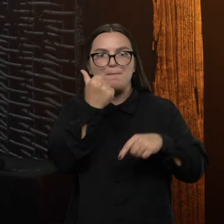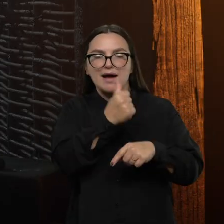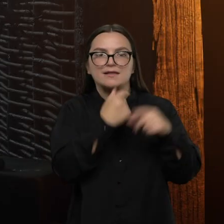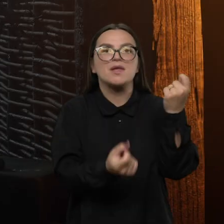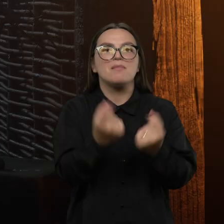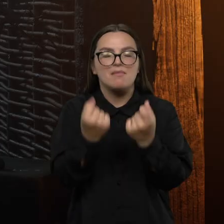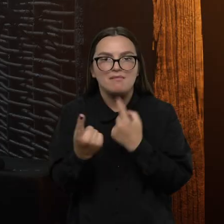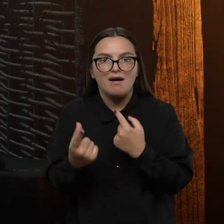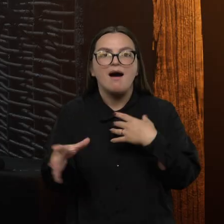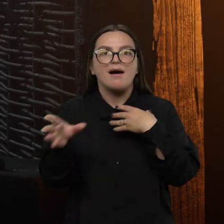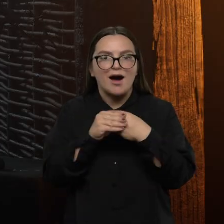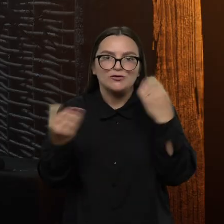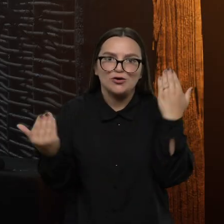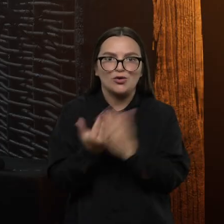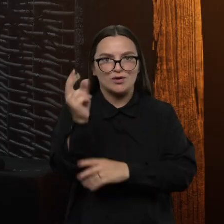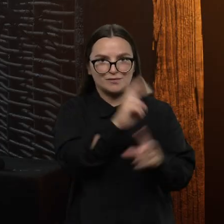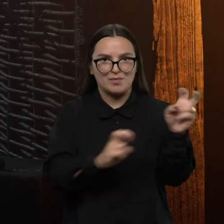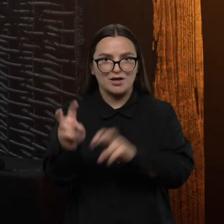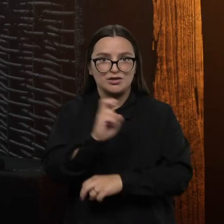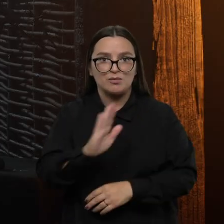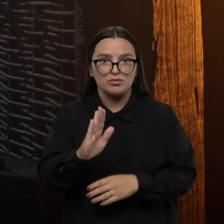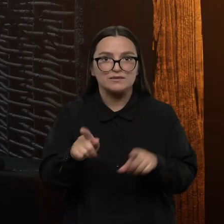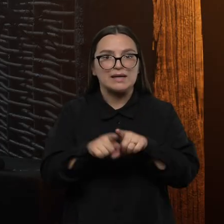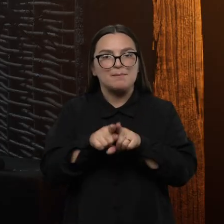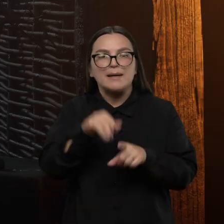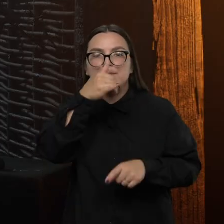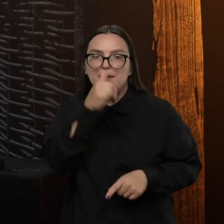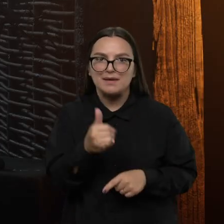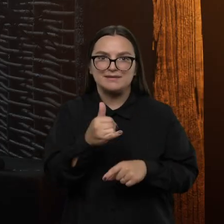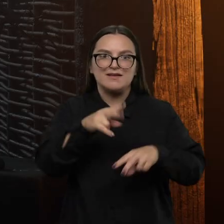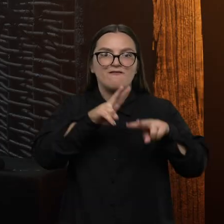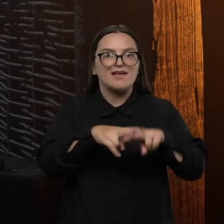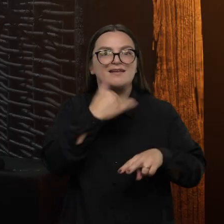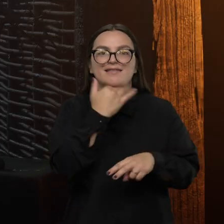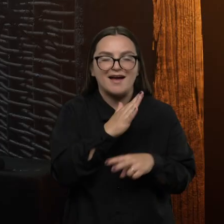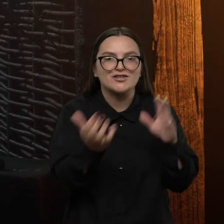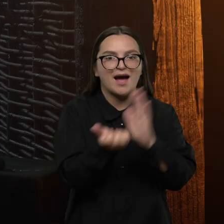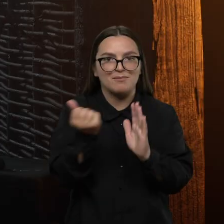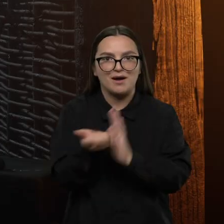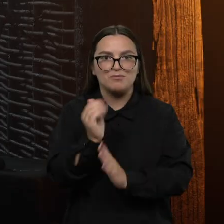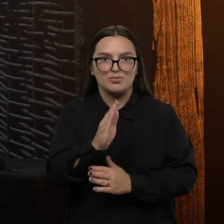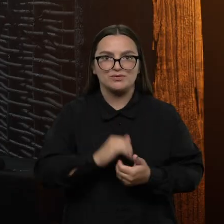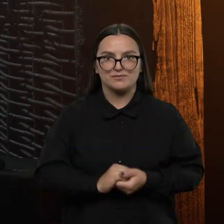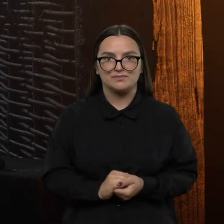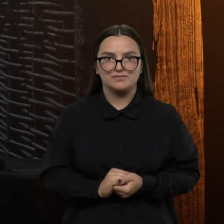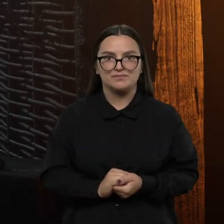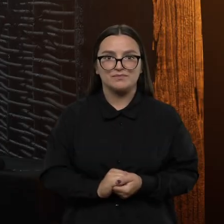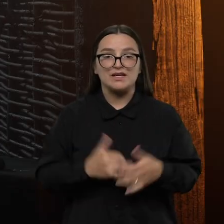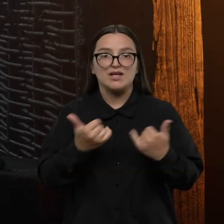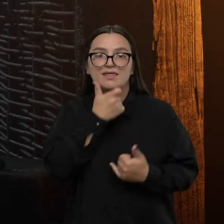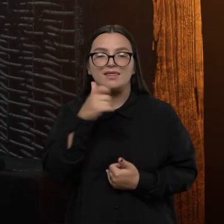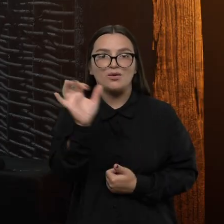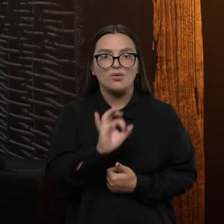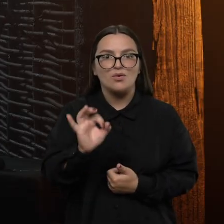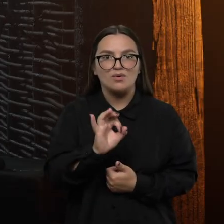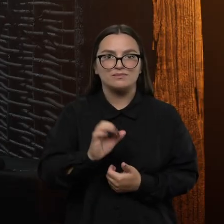kartu su jumis leisimės į naujas paieškas ir bandysime surasti dar nežinomas laisvės kovų vietas.